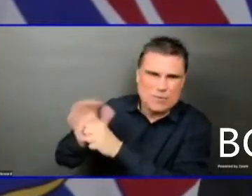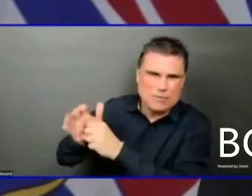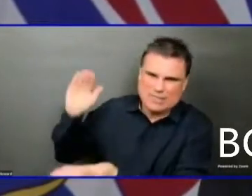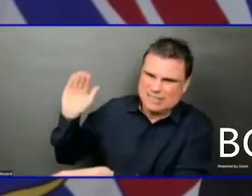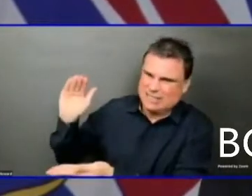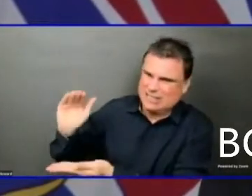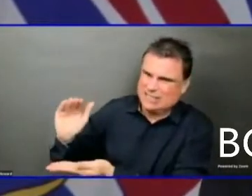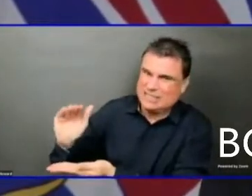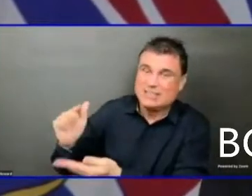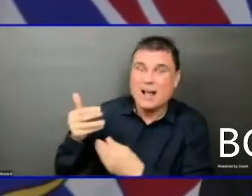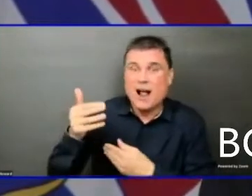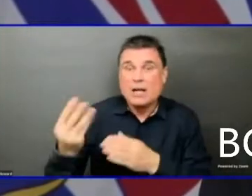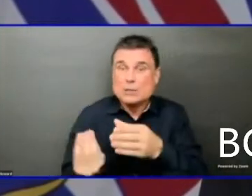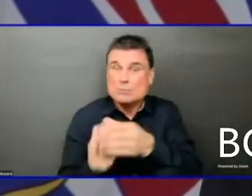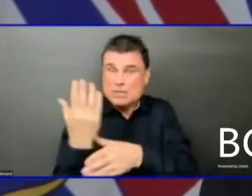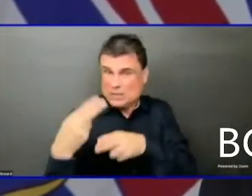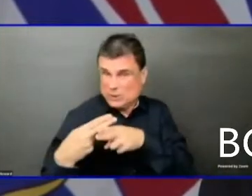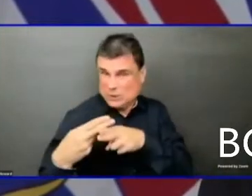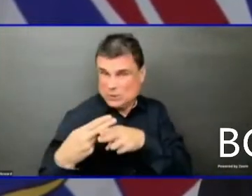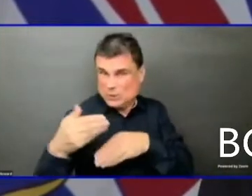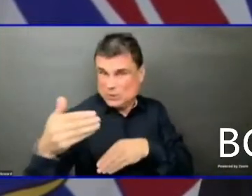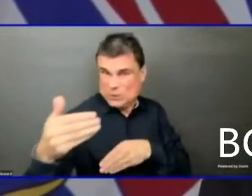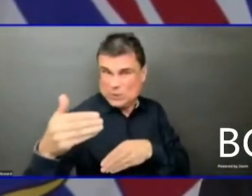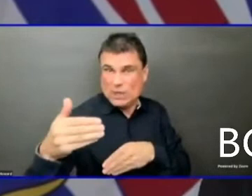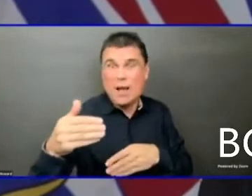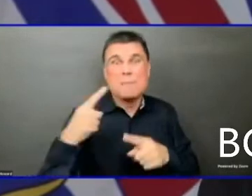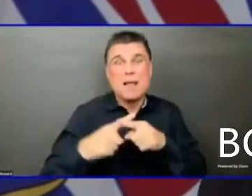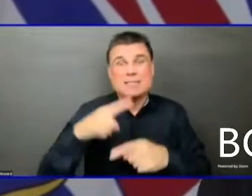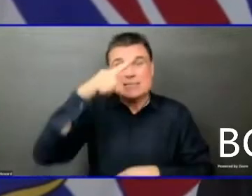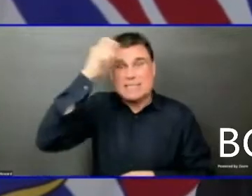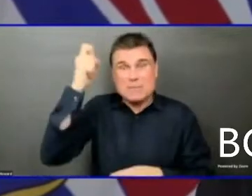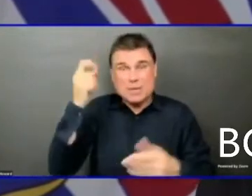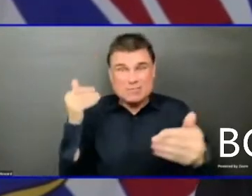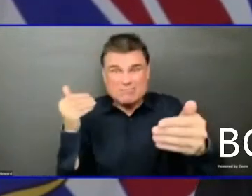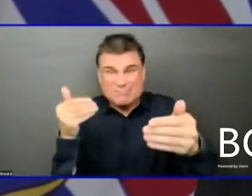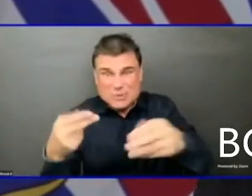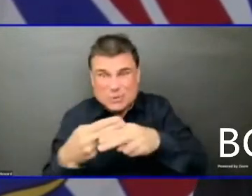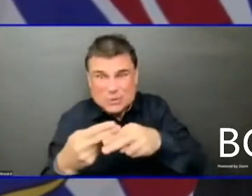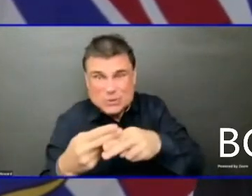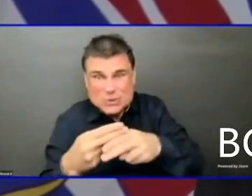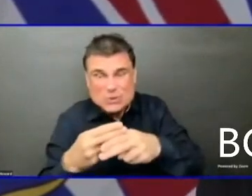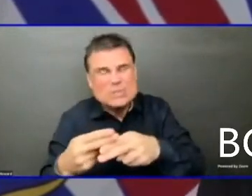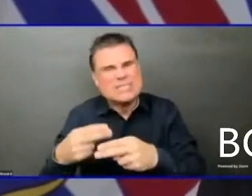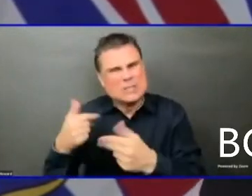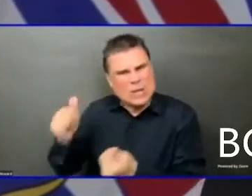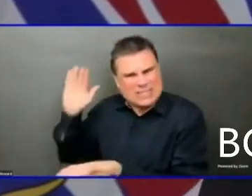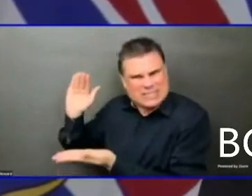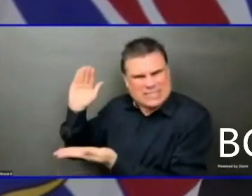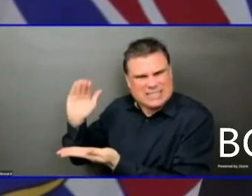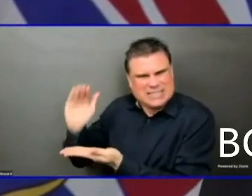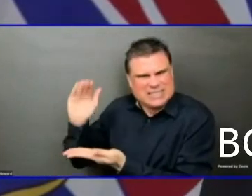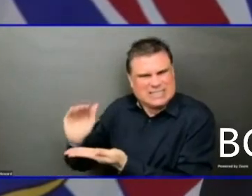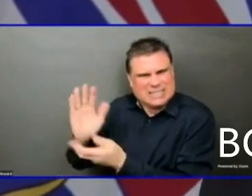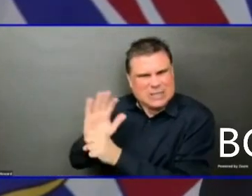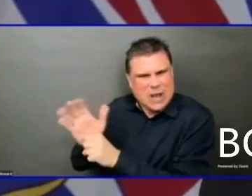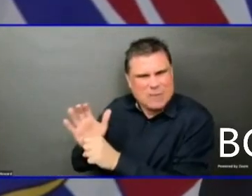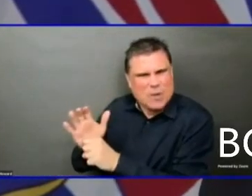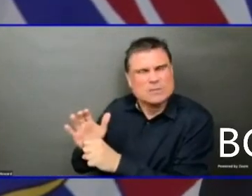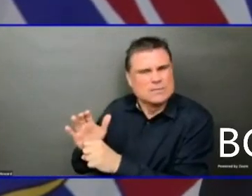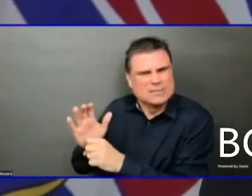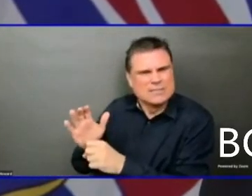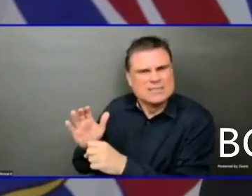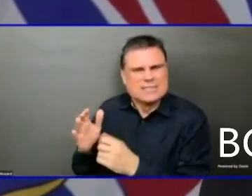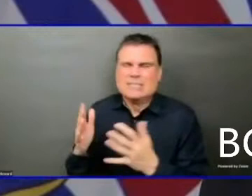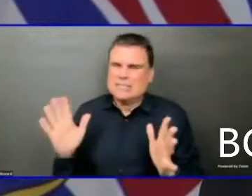We 来 need 了， to 夏 get 天也 there 要来。 by minimizing the 我们一 impact 定 on 要 our communities 减少 now. 对疫情 And 对 we 我 need 们 to 社 do 区的 that 冲击。 by